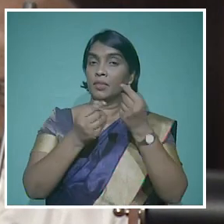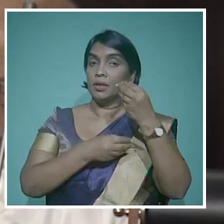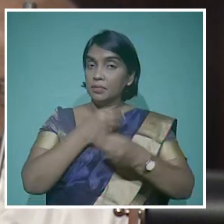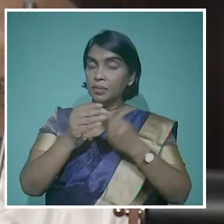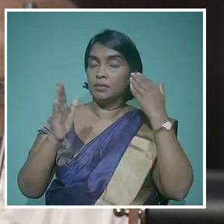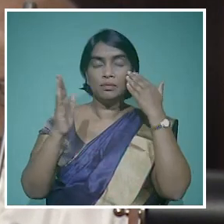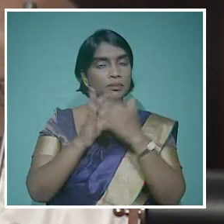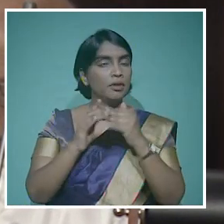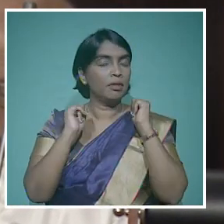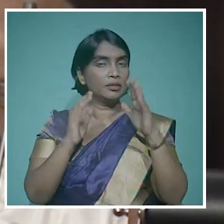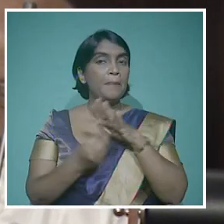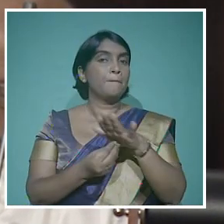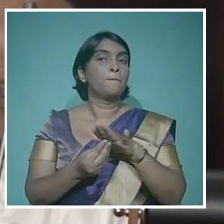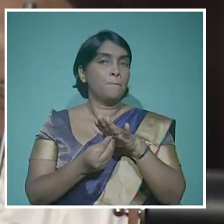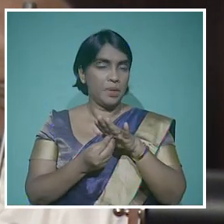හිතකර පරිසරයක් 10